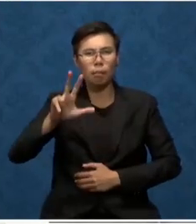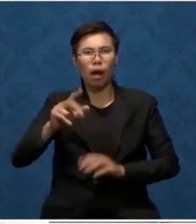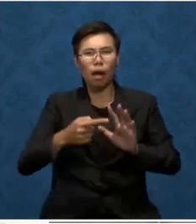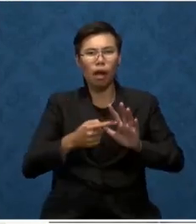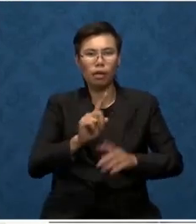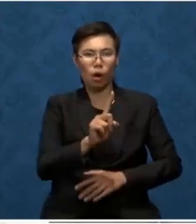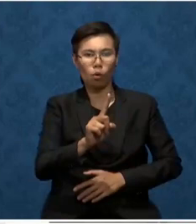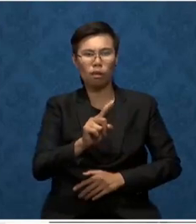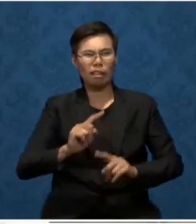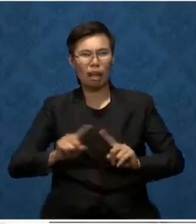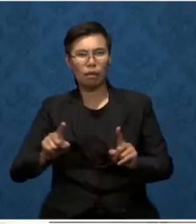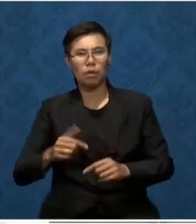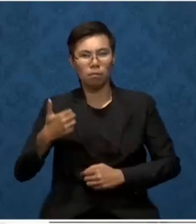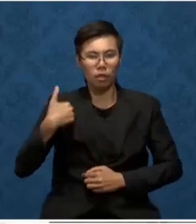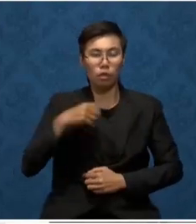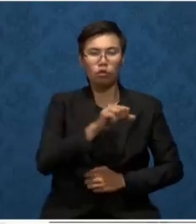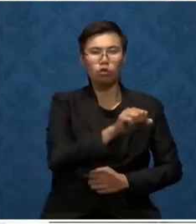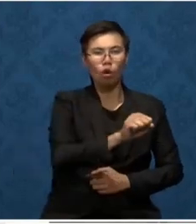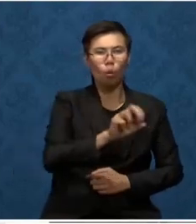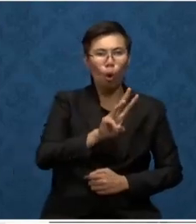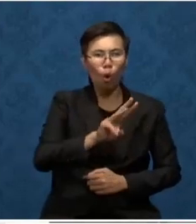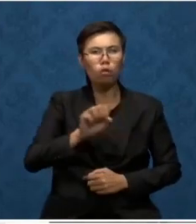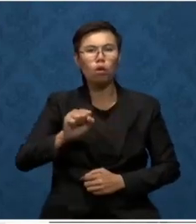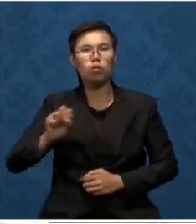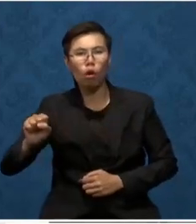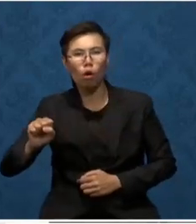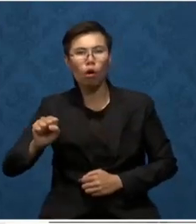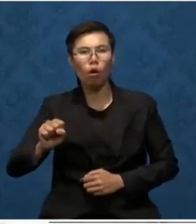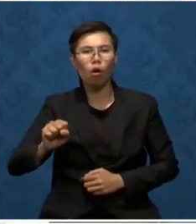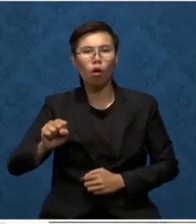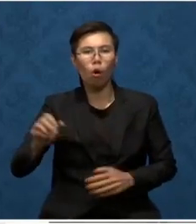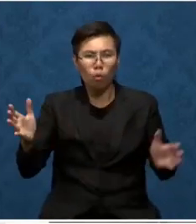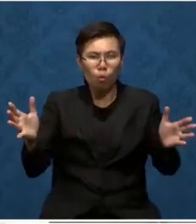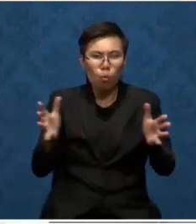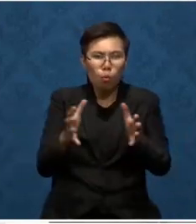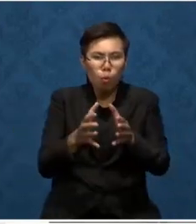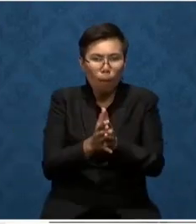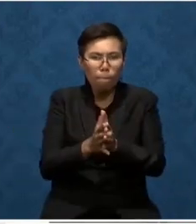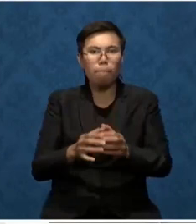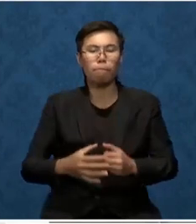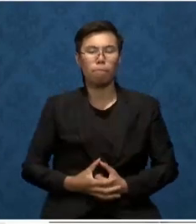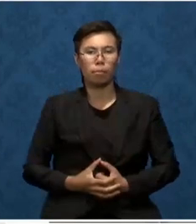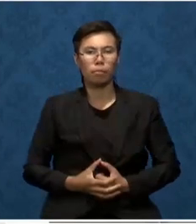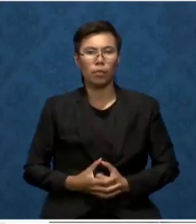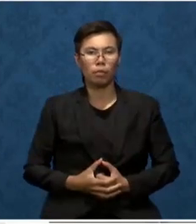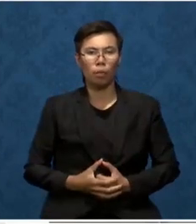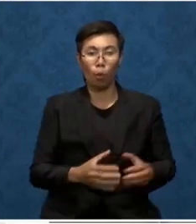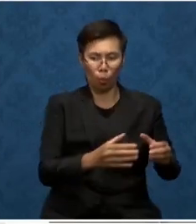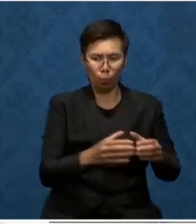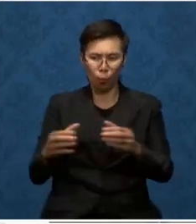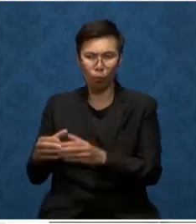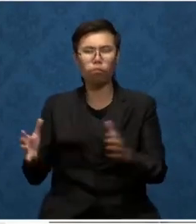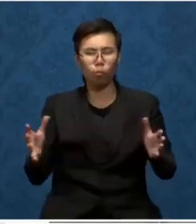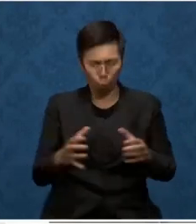โดยให้วุฒิสภามามีมติครึ่งหนึ่งท่านประธานที่เคารพครับอันนี้คือกระบวน